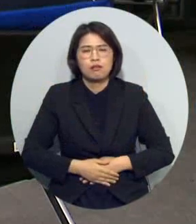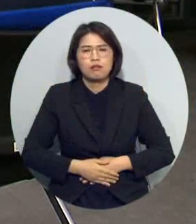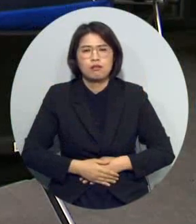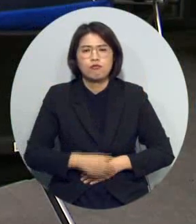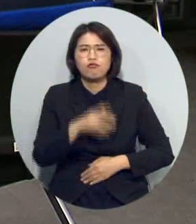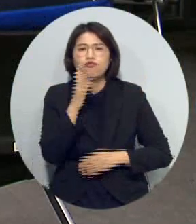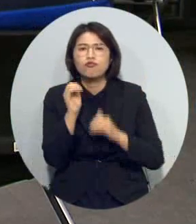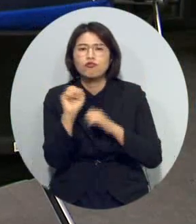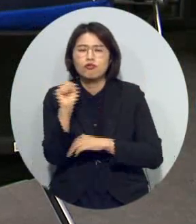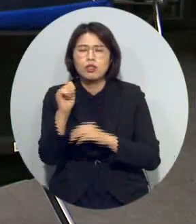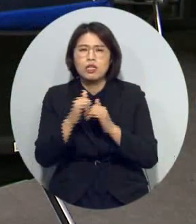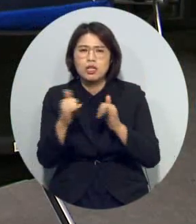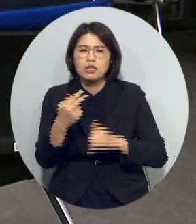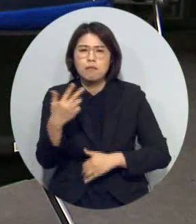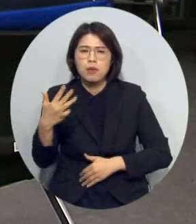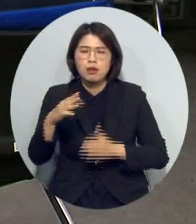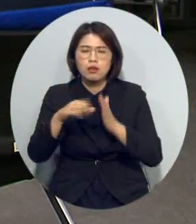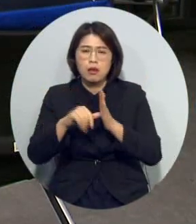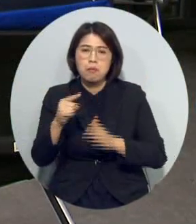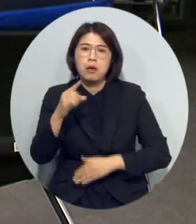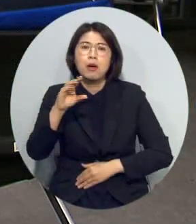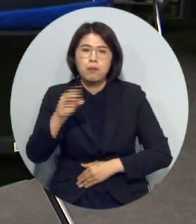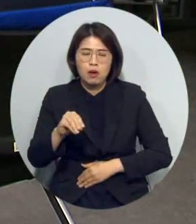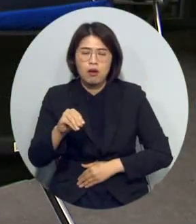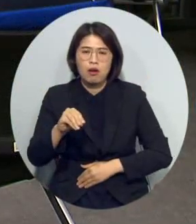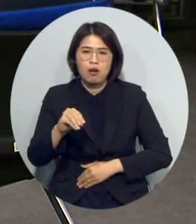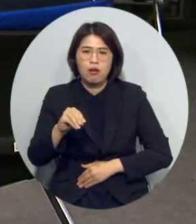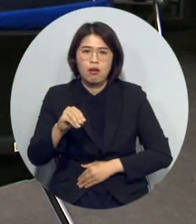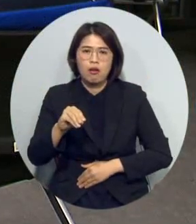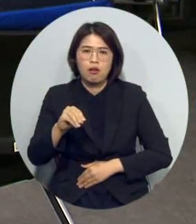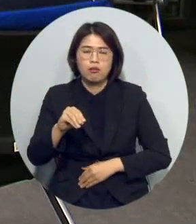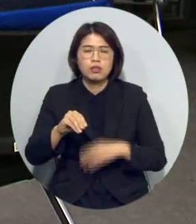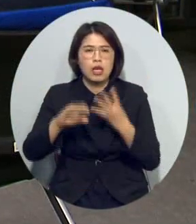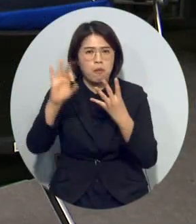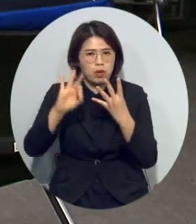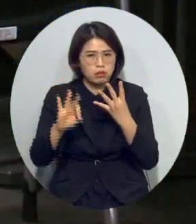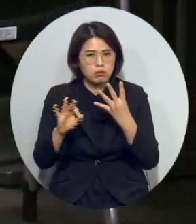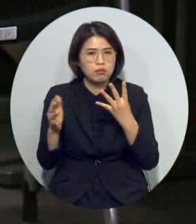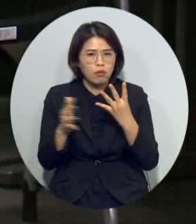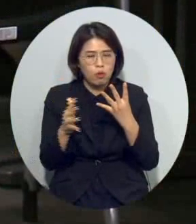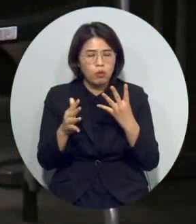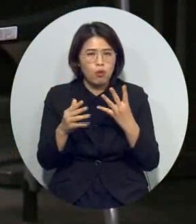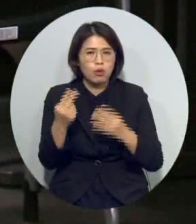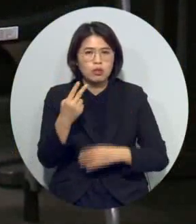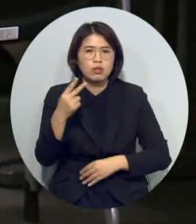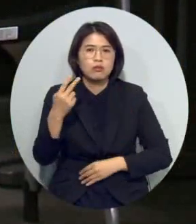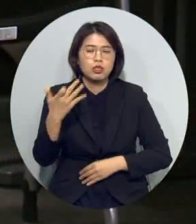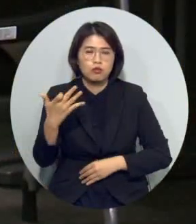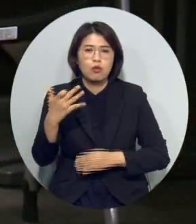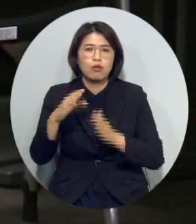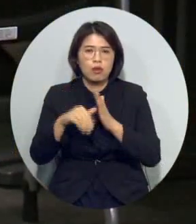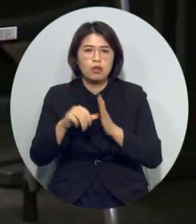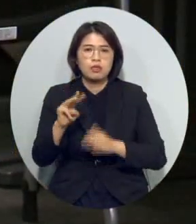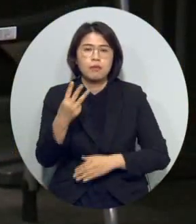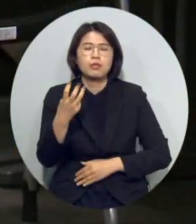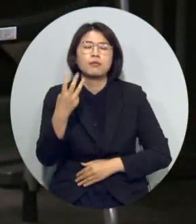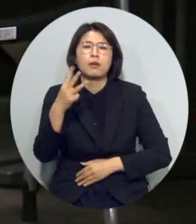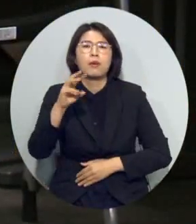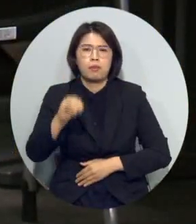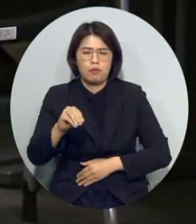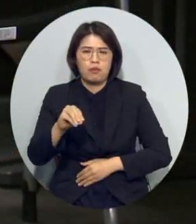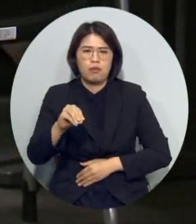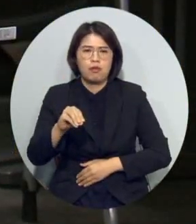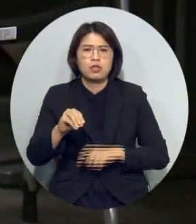고령 운전자가 2008년엔 100만 명으로 전체 면허 소지자의 4%였지만 2019년 333만